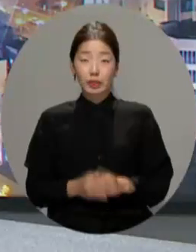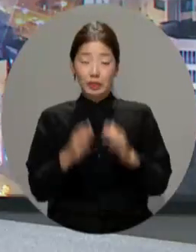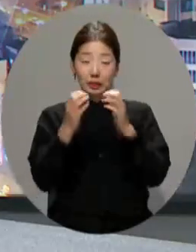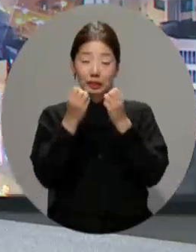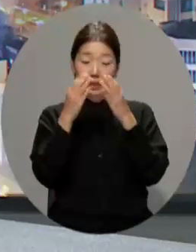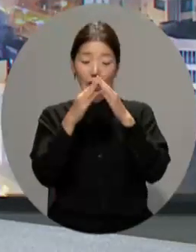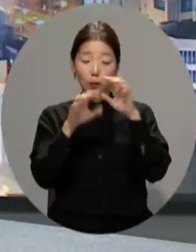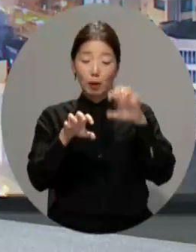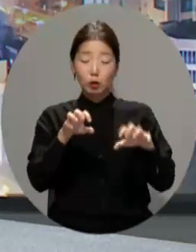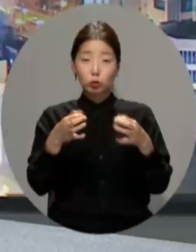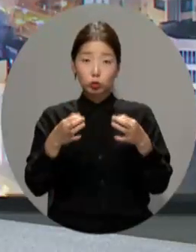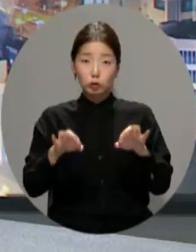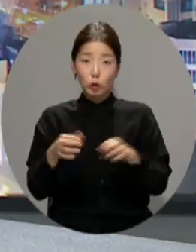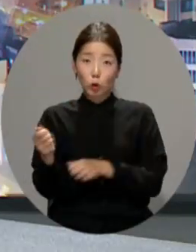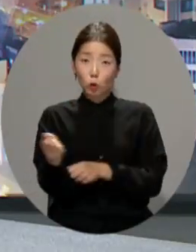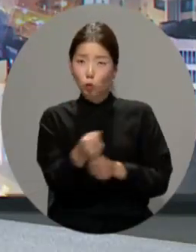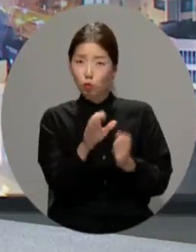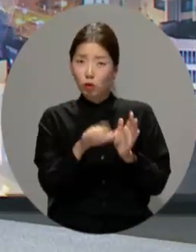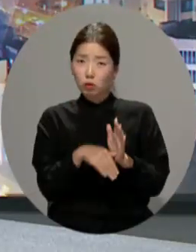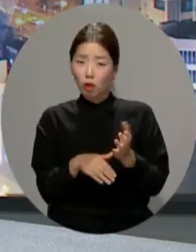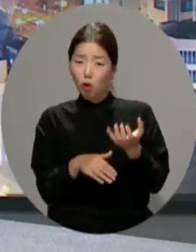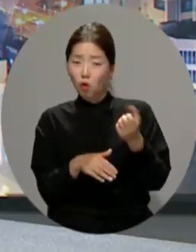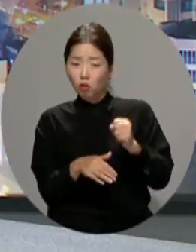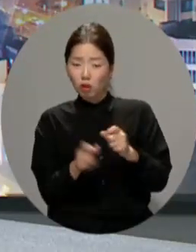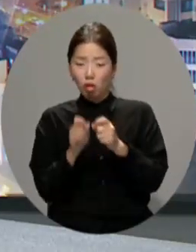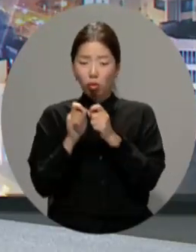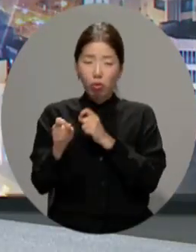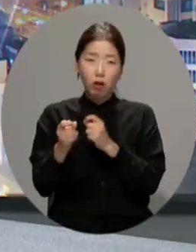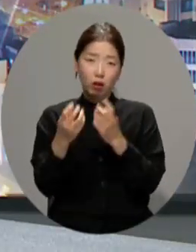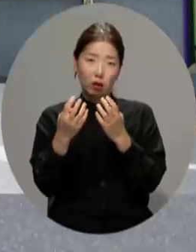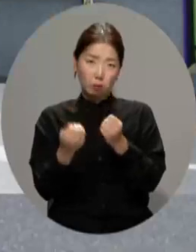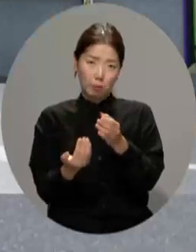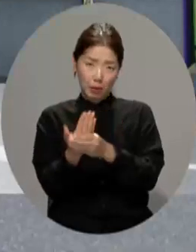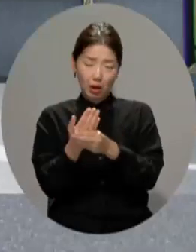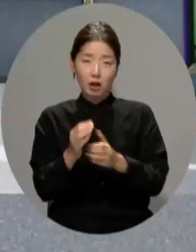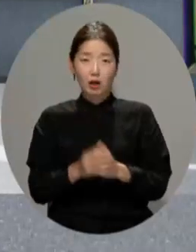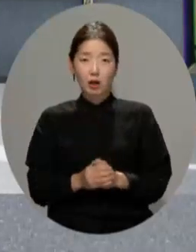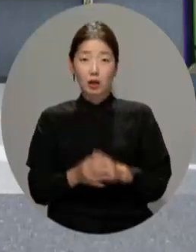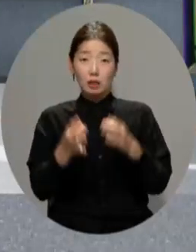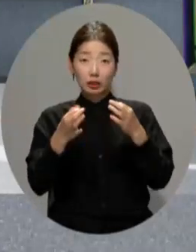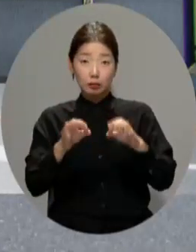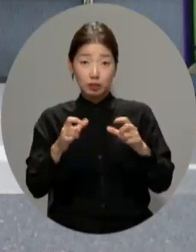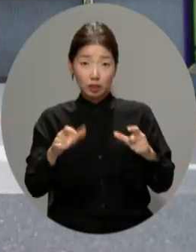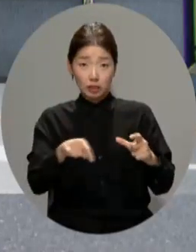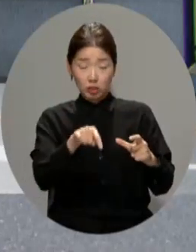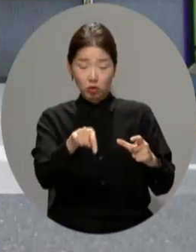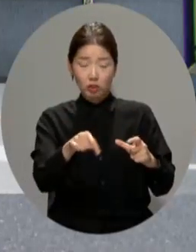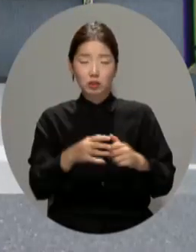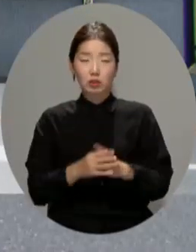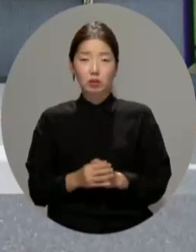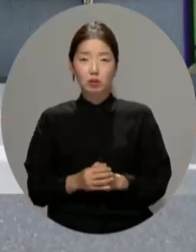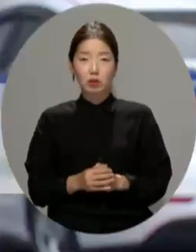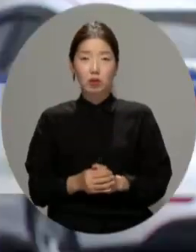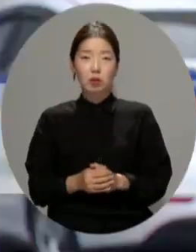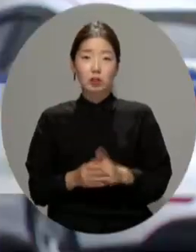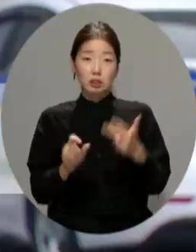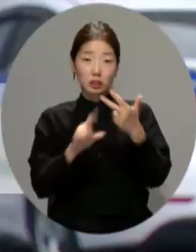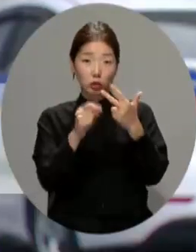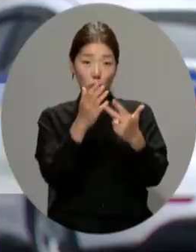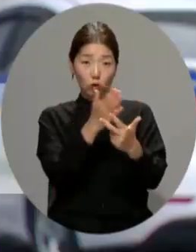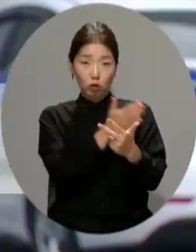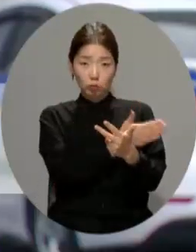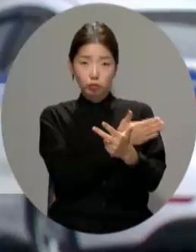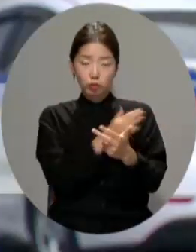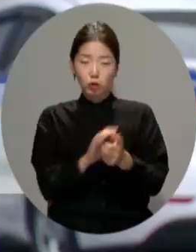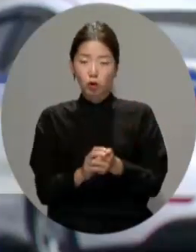새마을금고가 운영하는 골프교실에서 억대의 사기 사건이 발생했습니다 김제 새만금 새마을금고에 따르면 지난해 7월부터